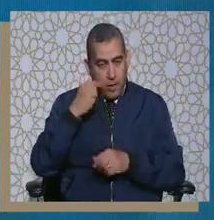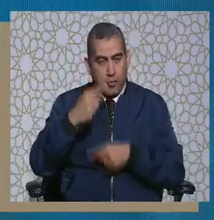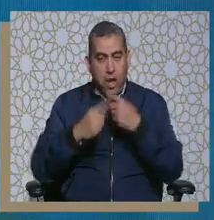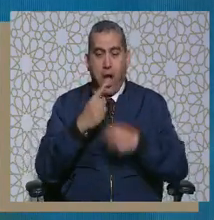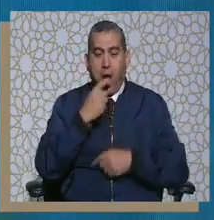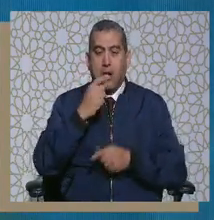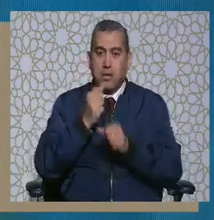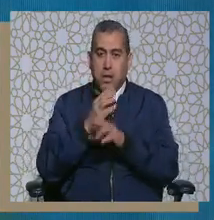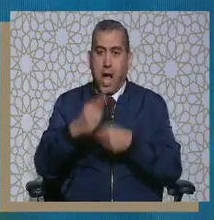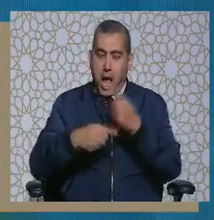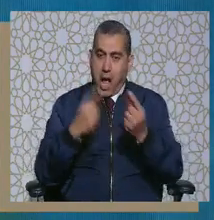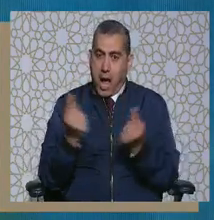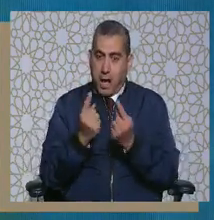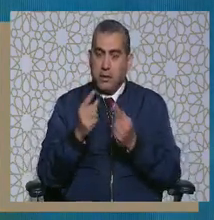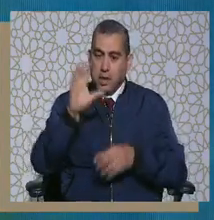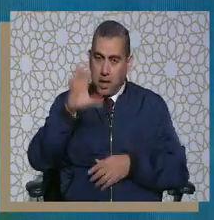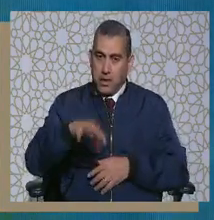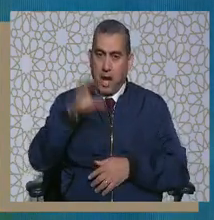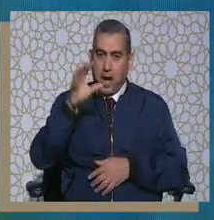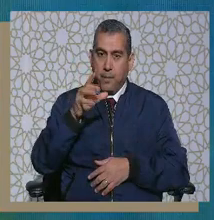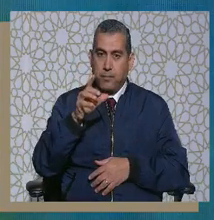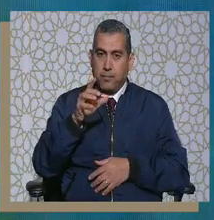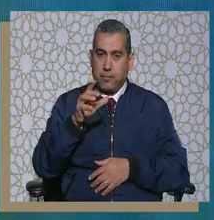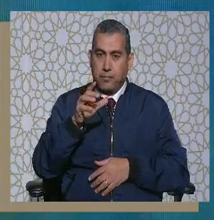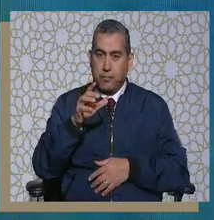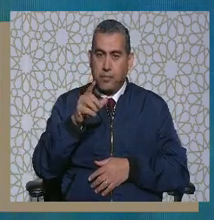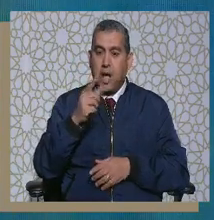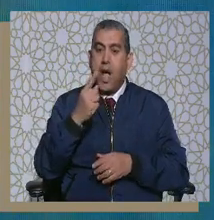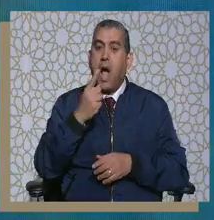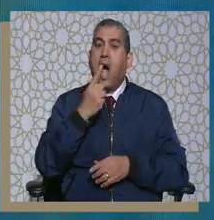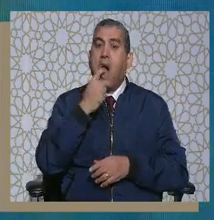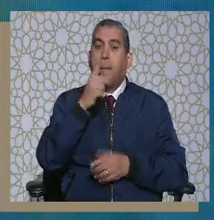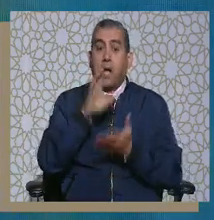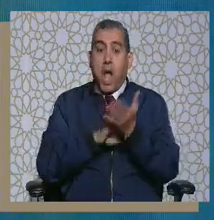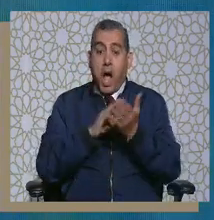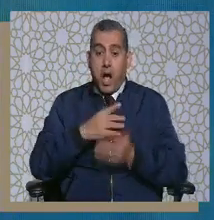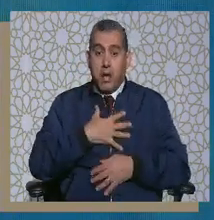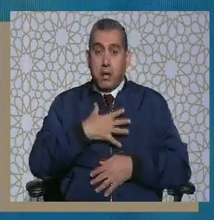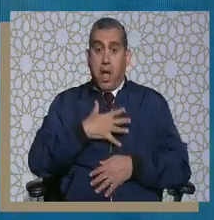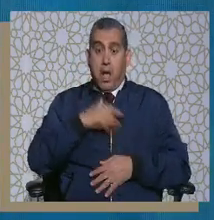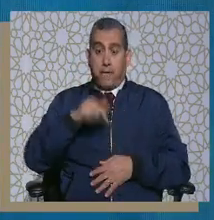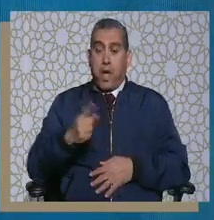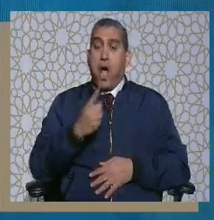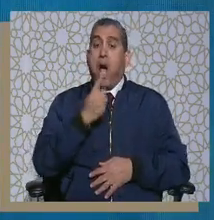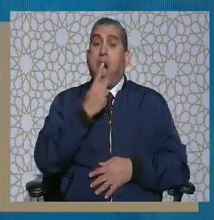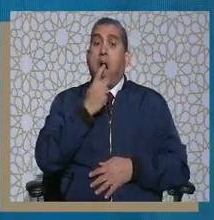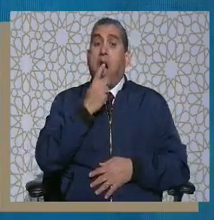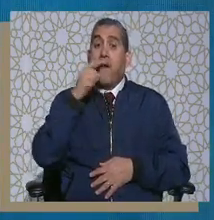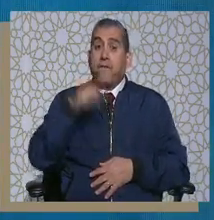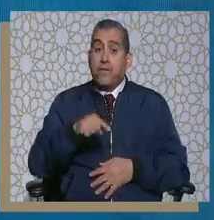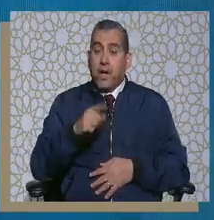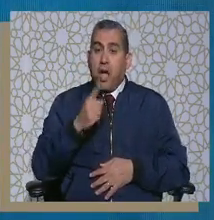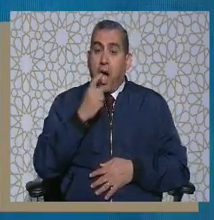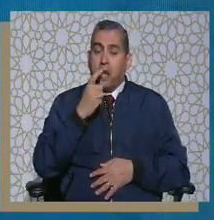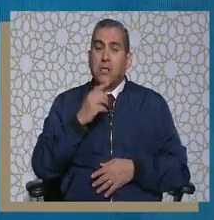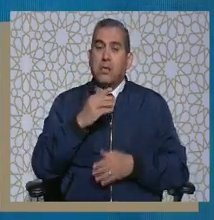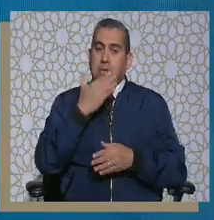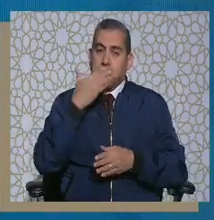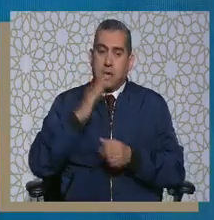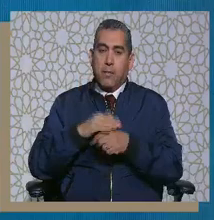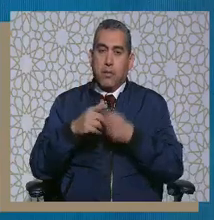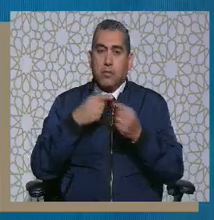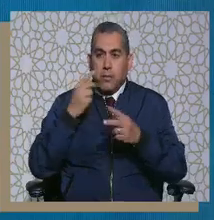عادي يعني لما تستعملها لما تكون محتاج لها اه لان ديت احنا بعد دراسه